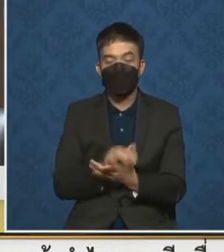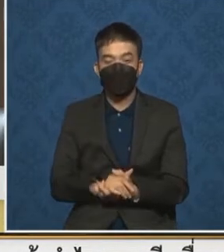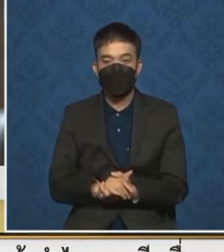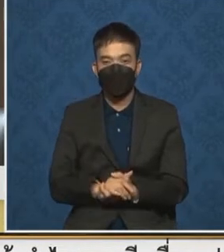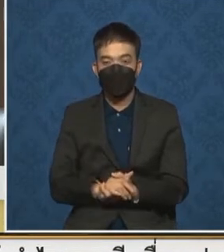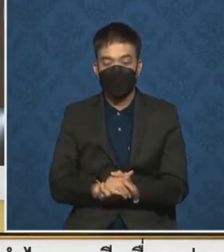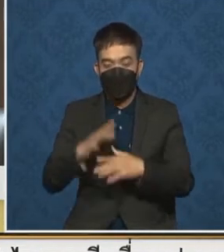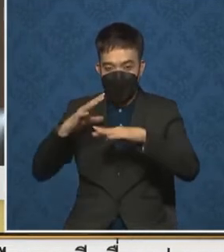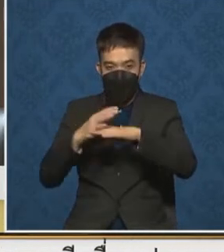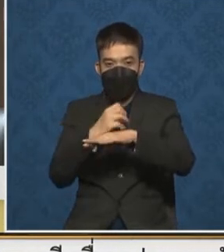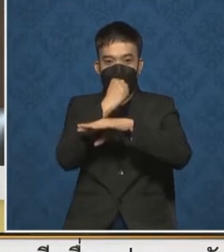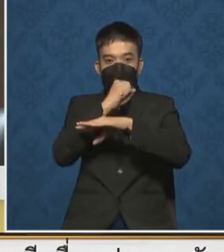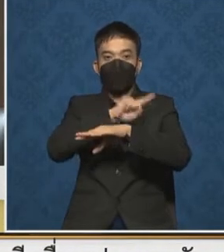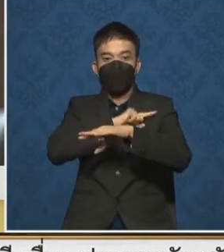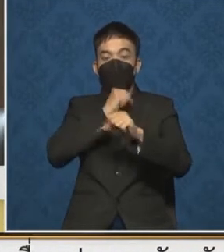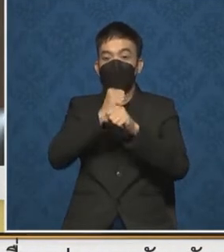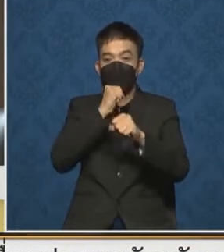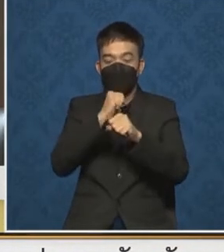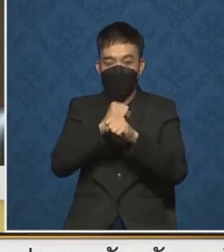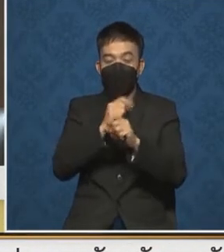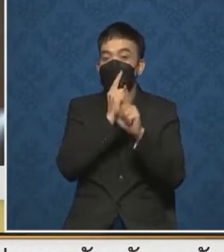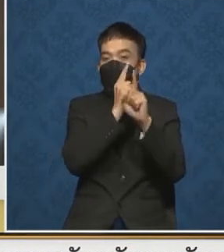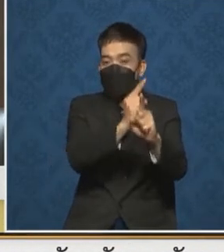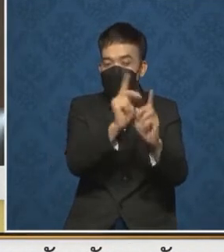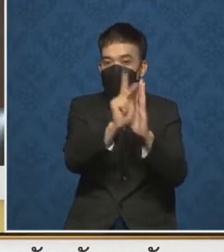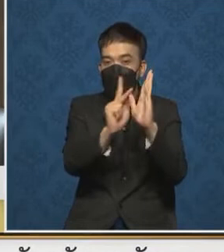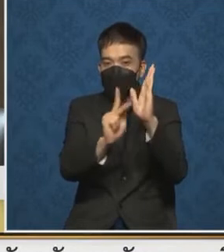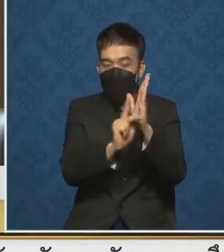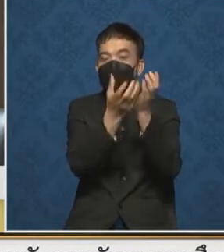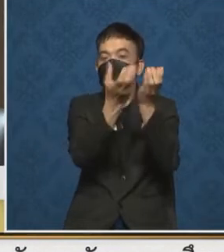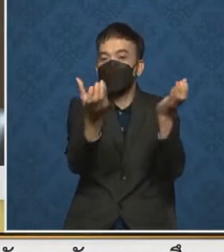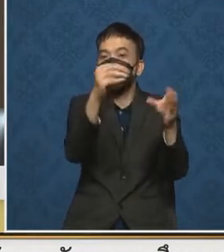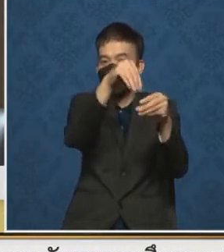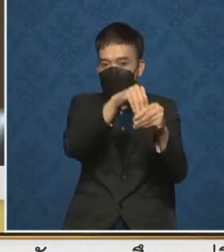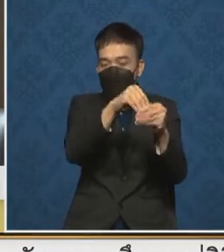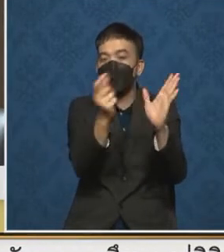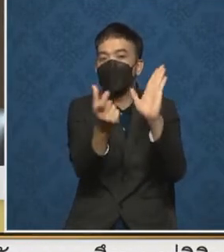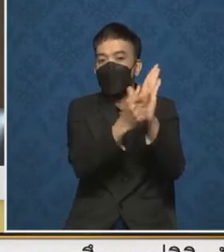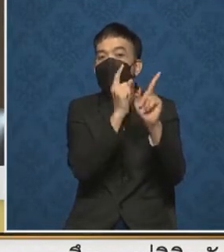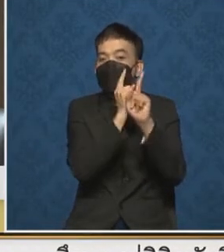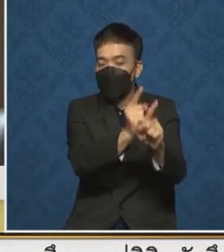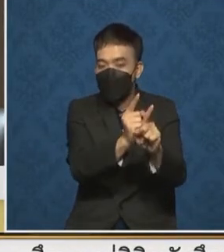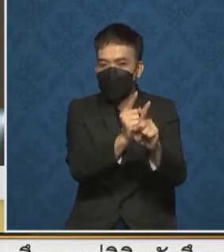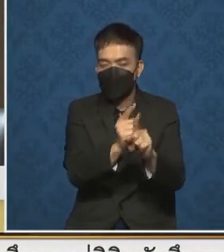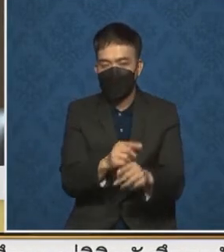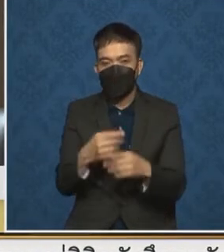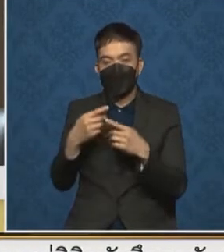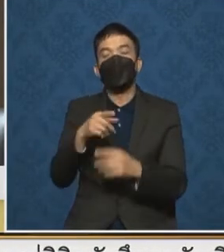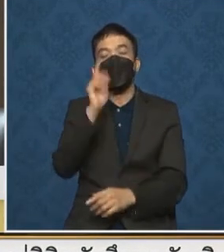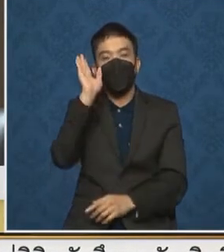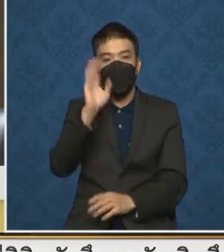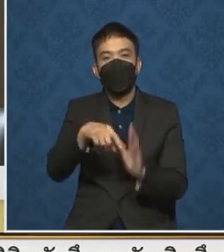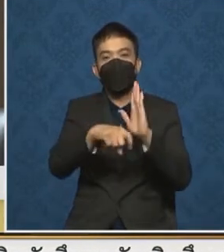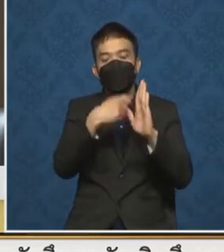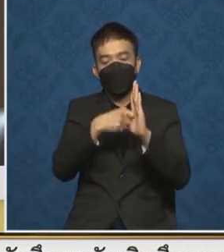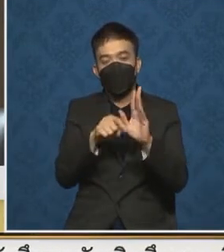หน้าที่และอำนาจตามที่บัญญัติไว้ในรัฐมนูลนี่คือจึงไม่ได้เขียนไว้ในมา